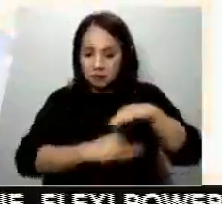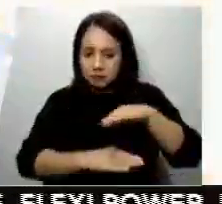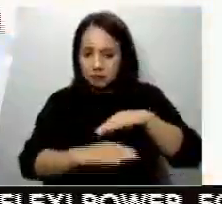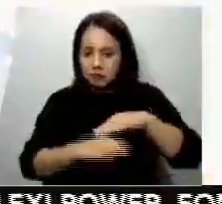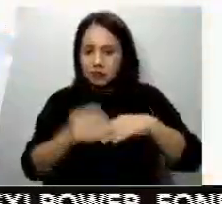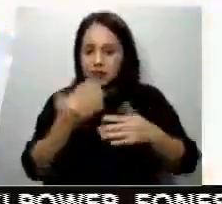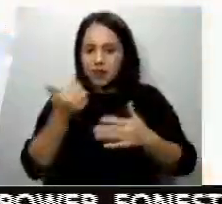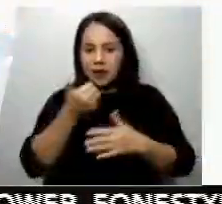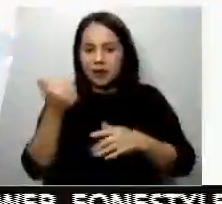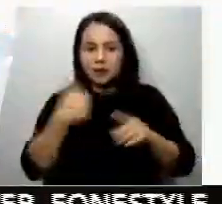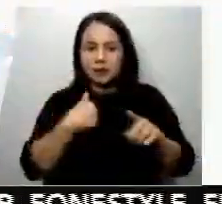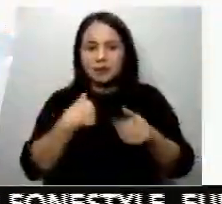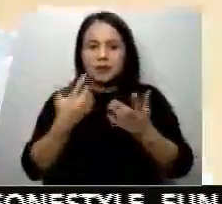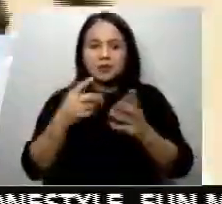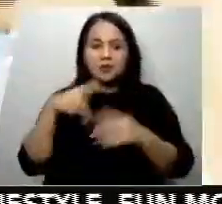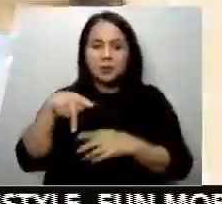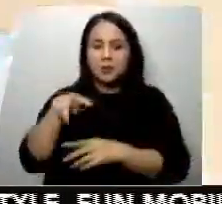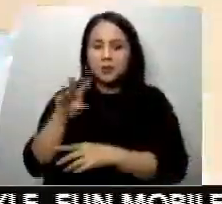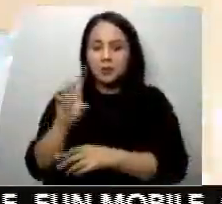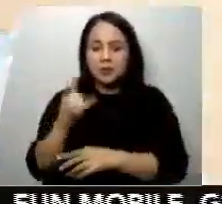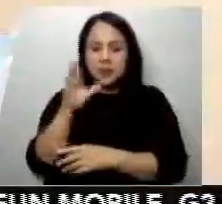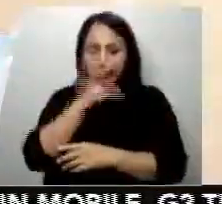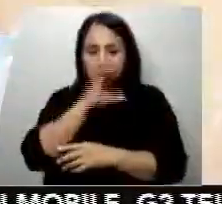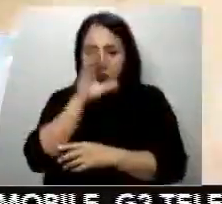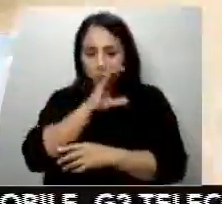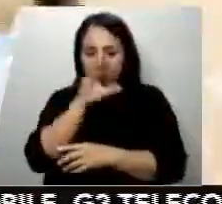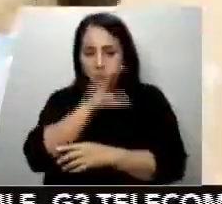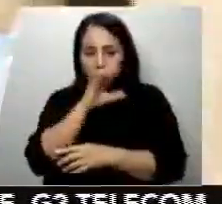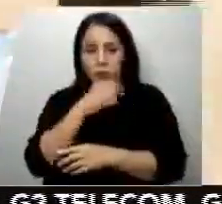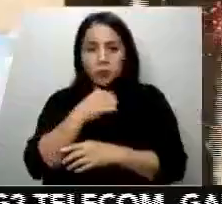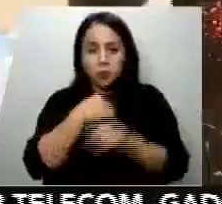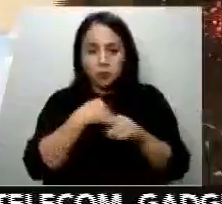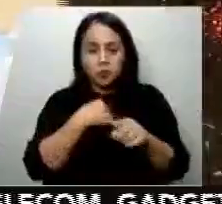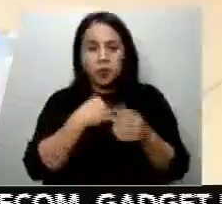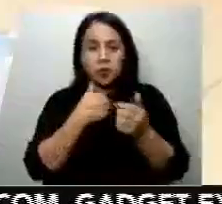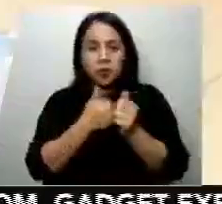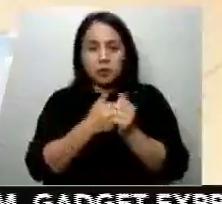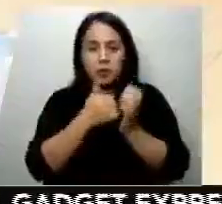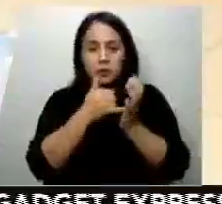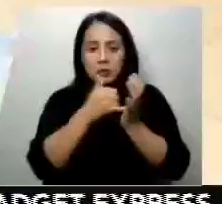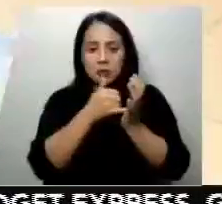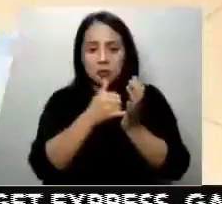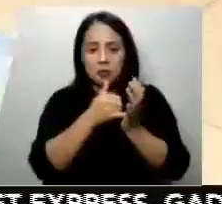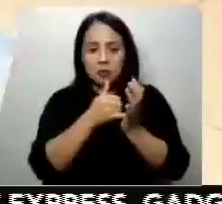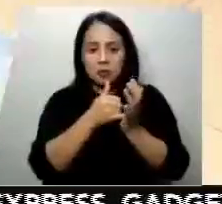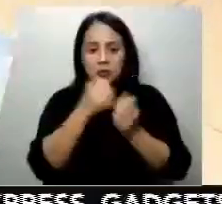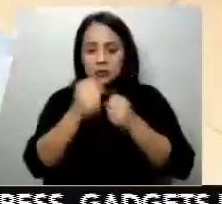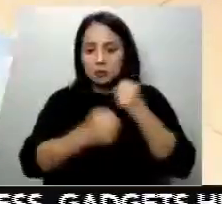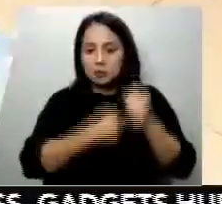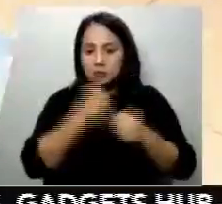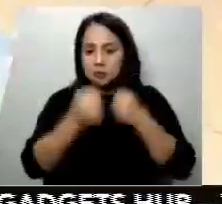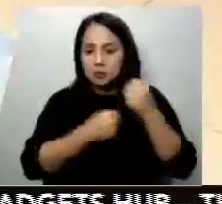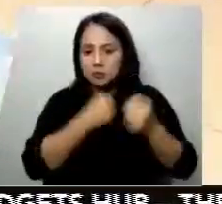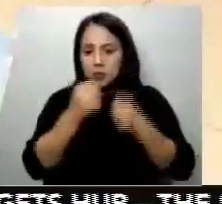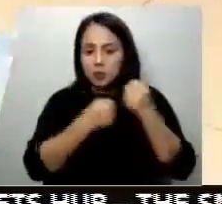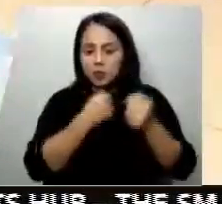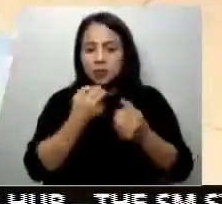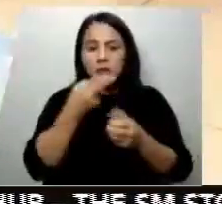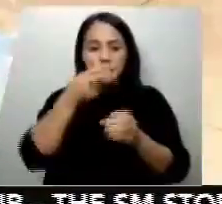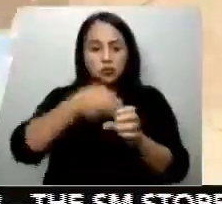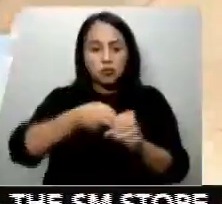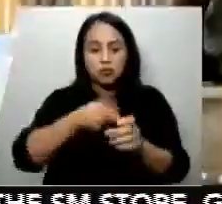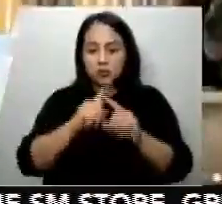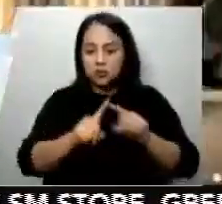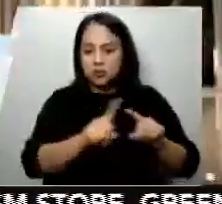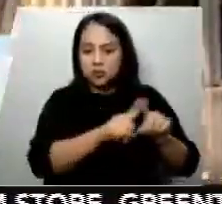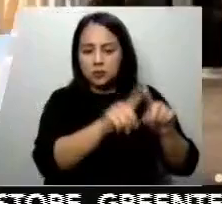sa mga PWD sa Cebu City na nabigyan ng pagkakataong muling makalakad, magkatakbo at makasali sa iba't ibang